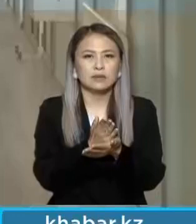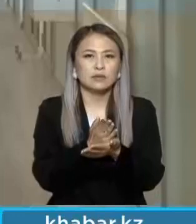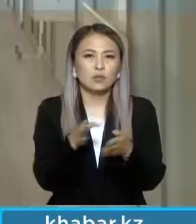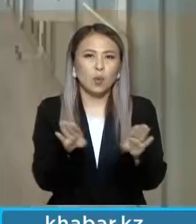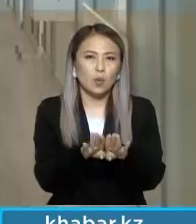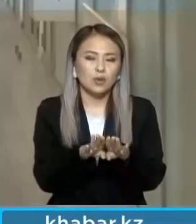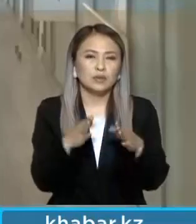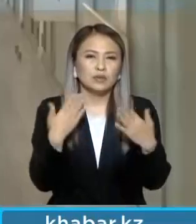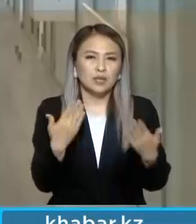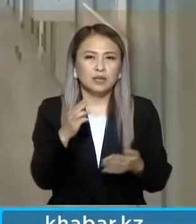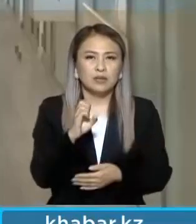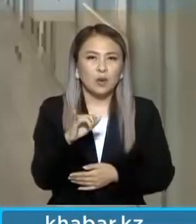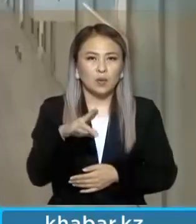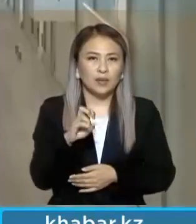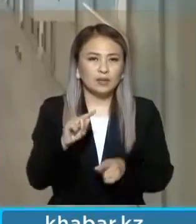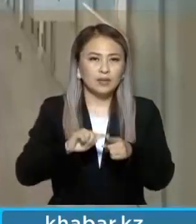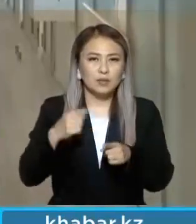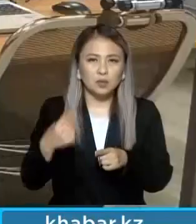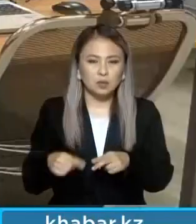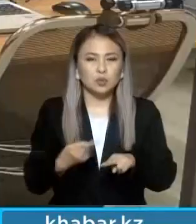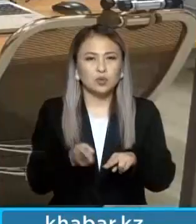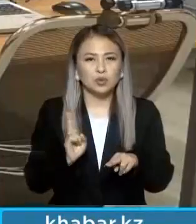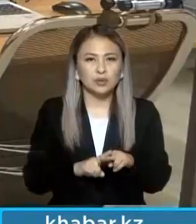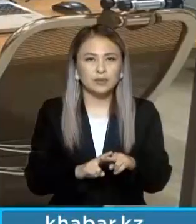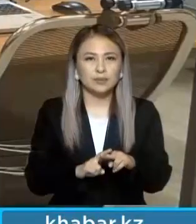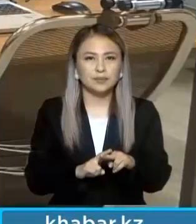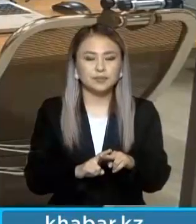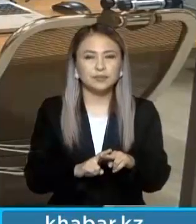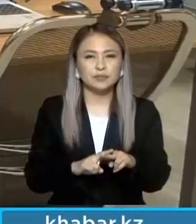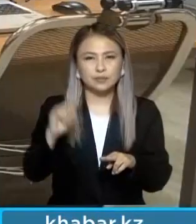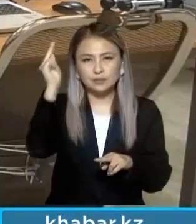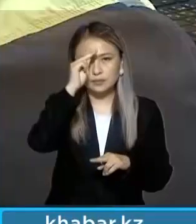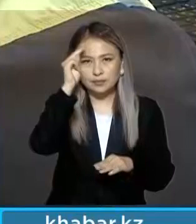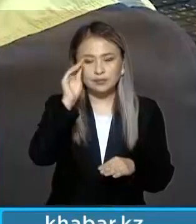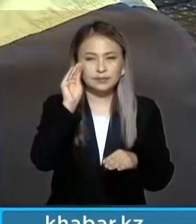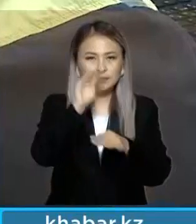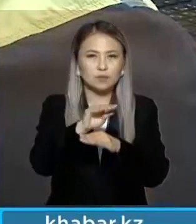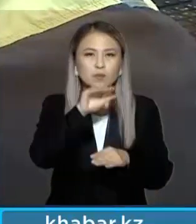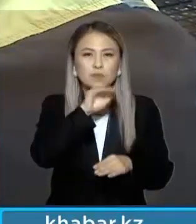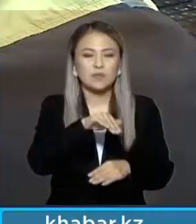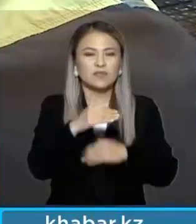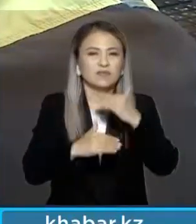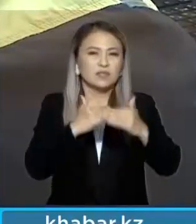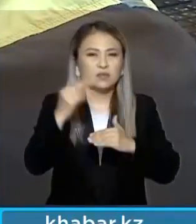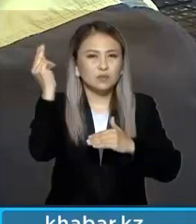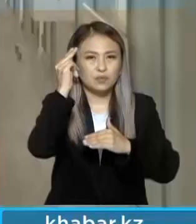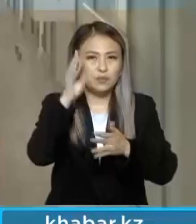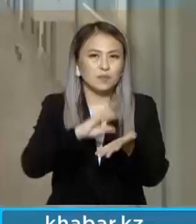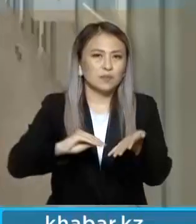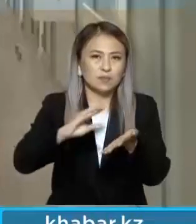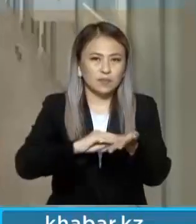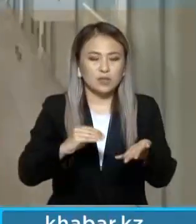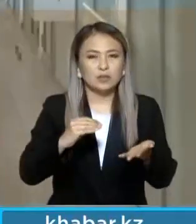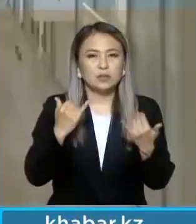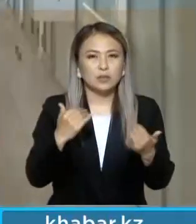олар тау-кен орындарына сәйкес келмейді. Сондықтан жаңа біліктілікті игеру мақсатында осыны жобаны бекіткен болатын. Өткен жылы